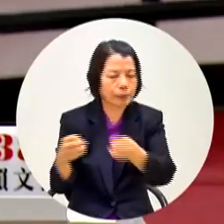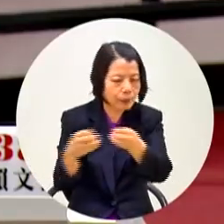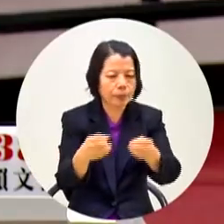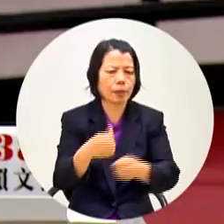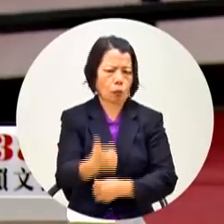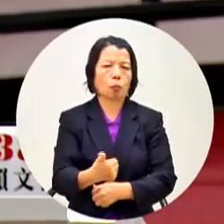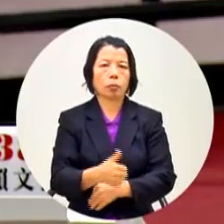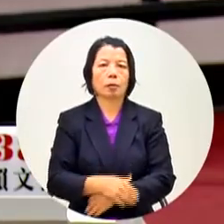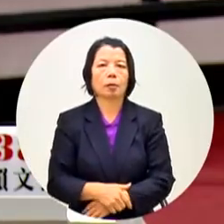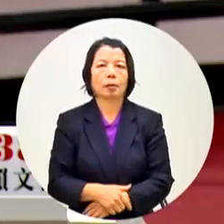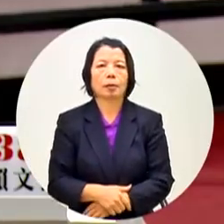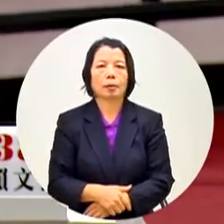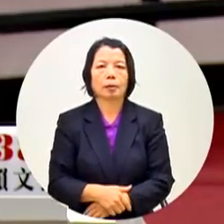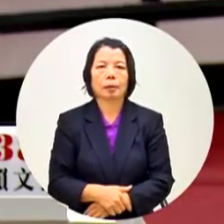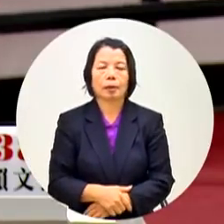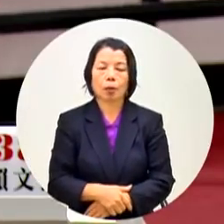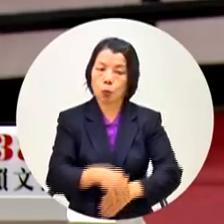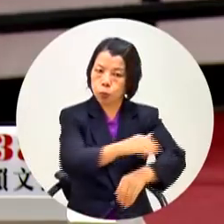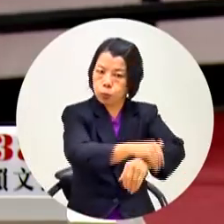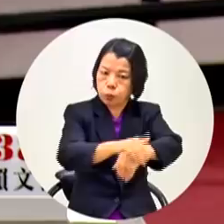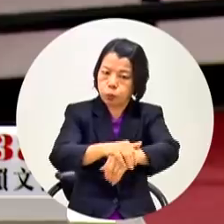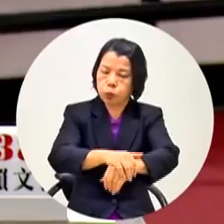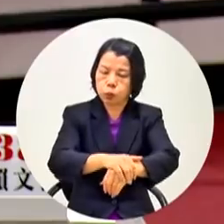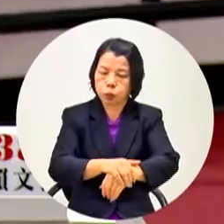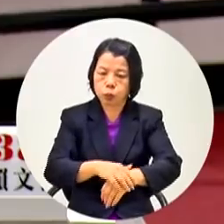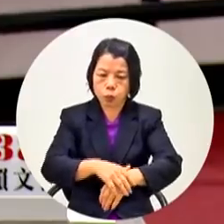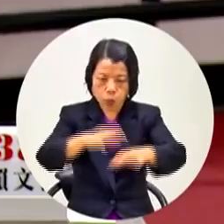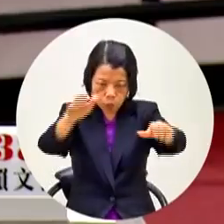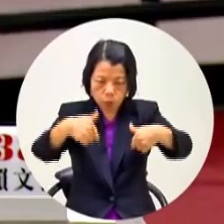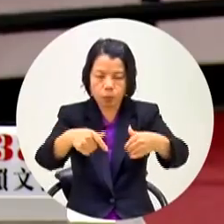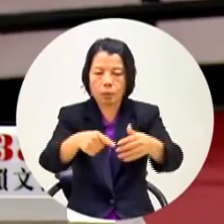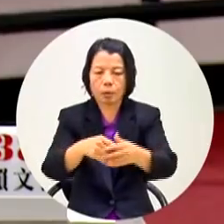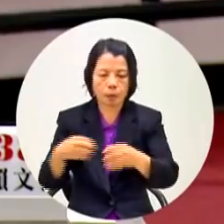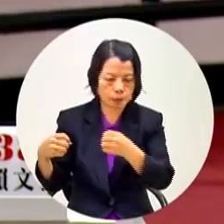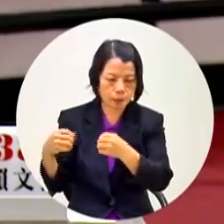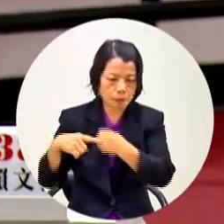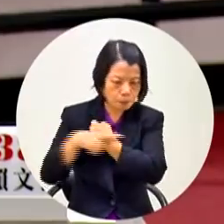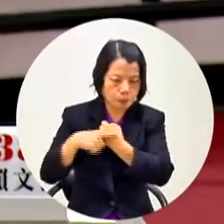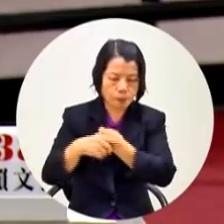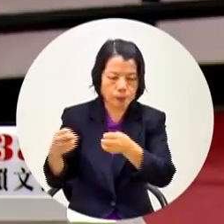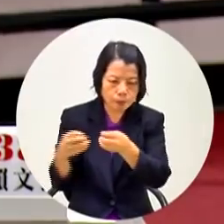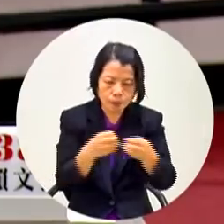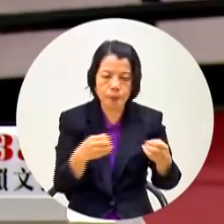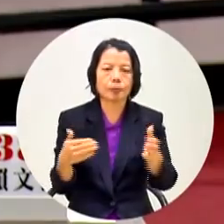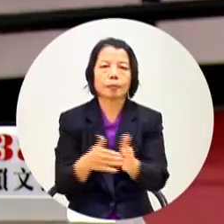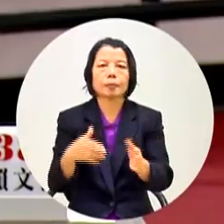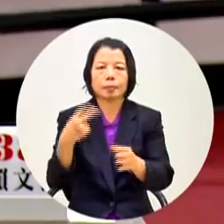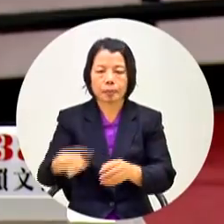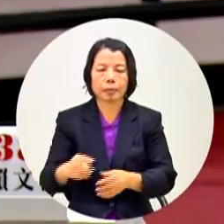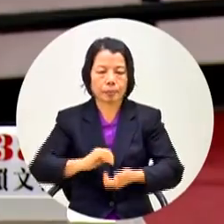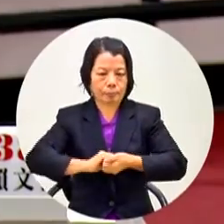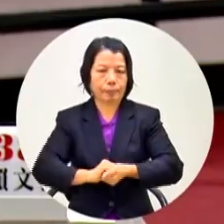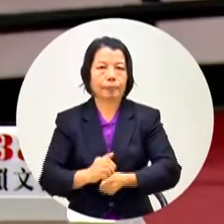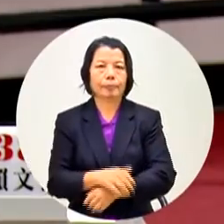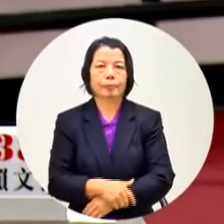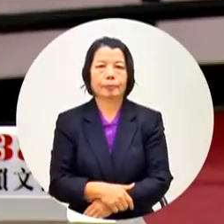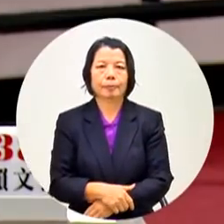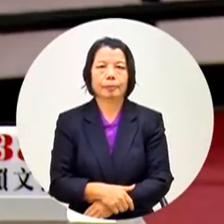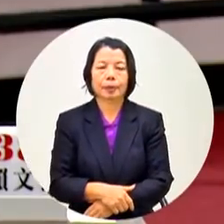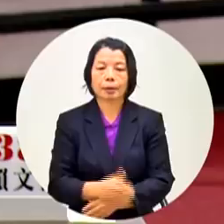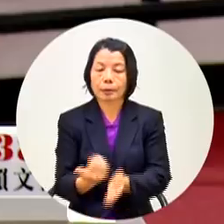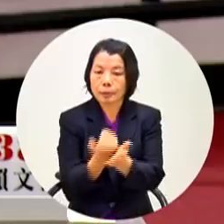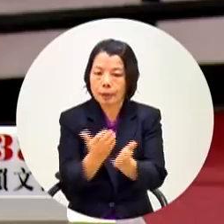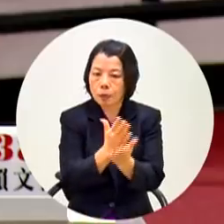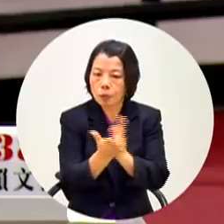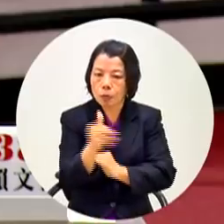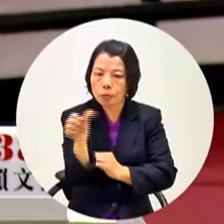后，还是要跟市民再次沟通可行的方案。那刚才提的五个方案，我也在想各种方案。其实